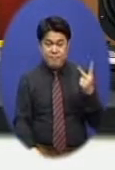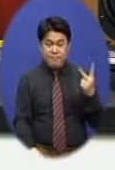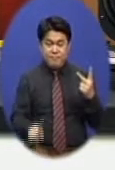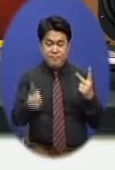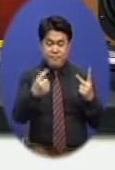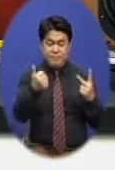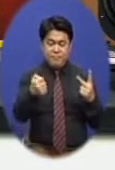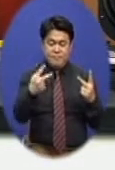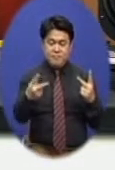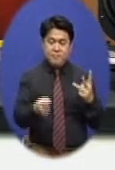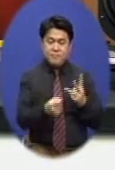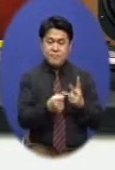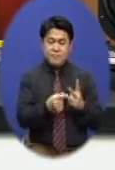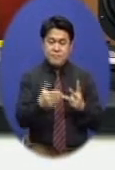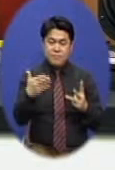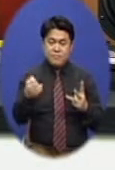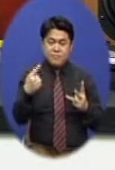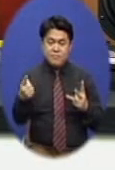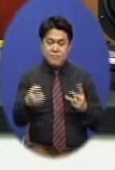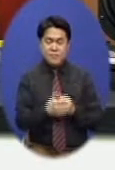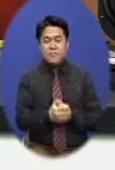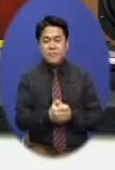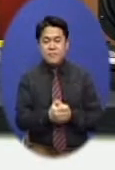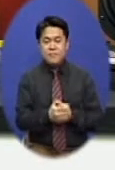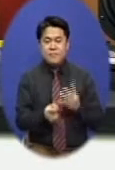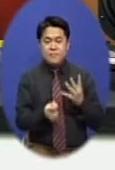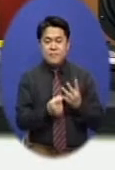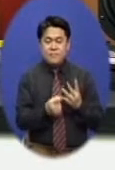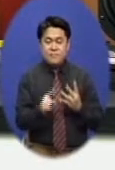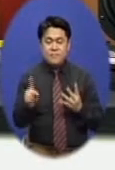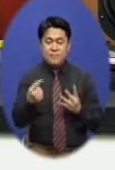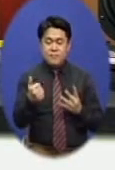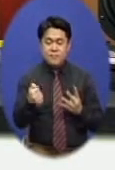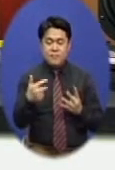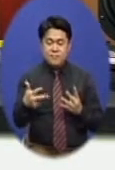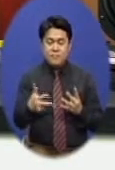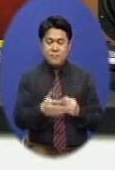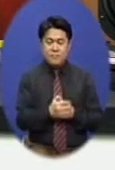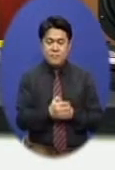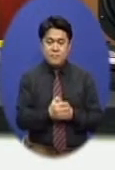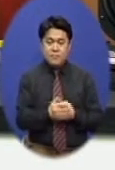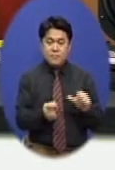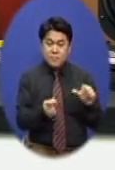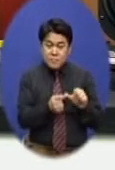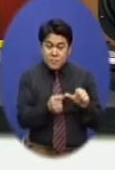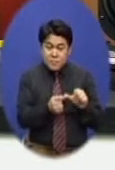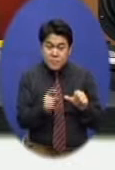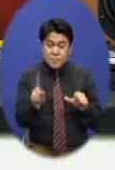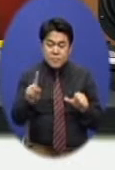2번은 152표. 3번 준양합니다. 91표. 네. 네, 4번은요. 157표고요.